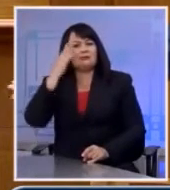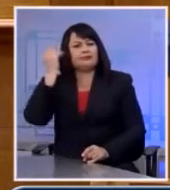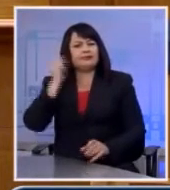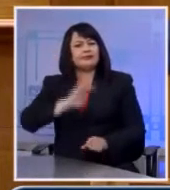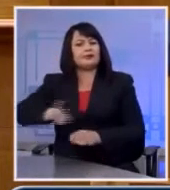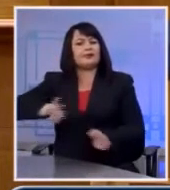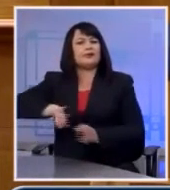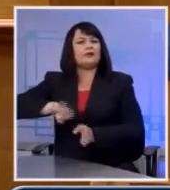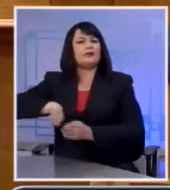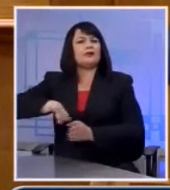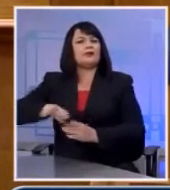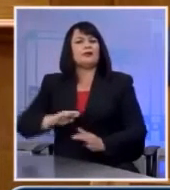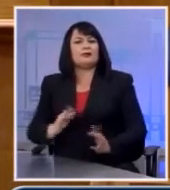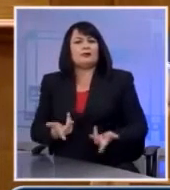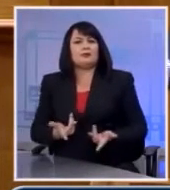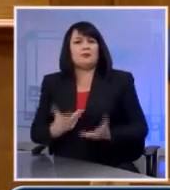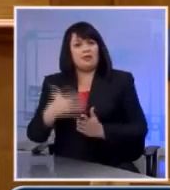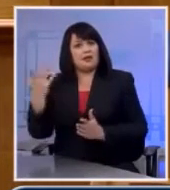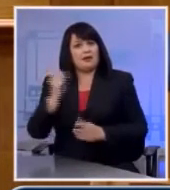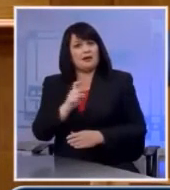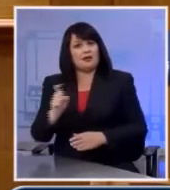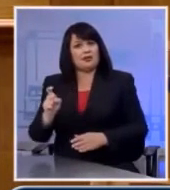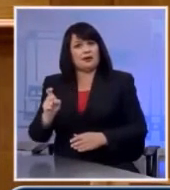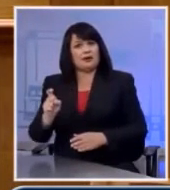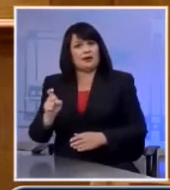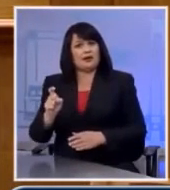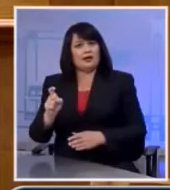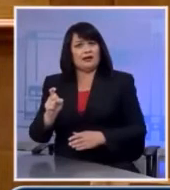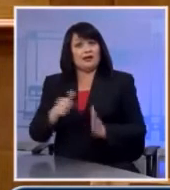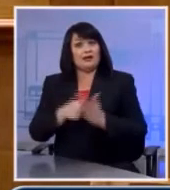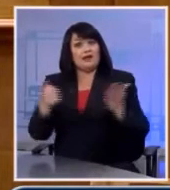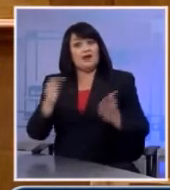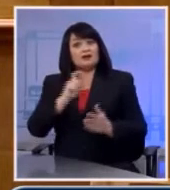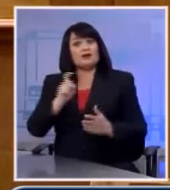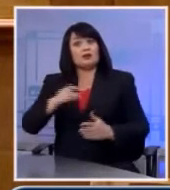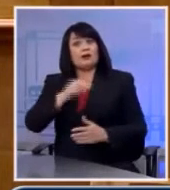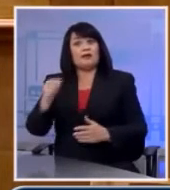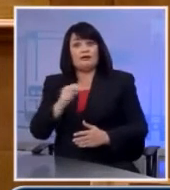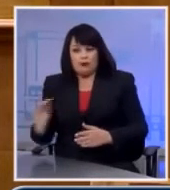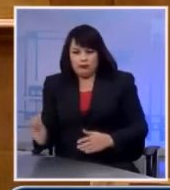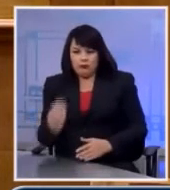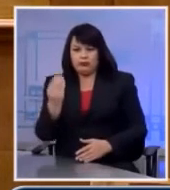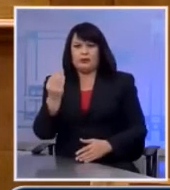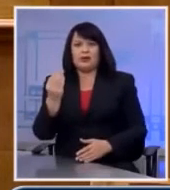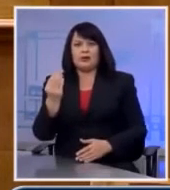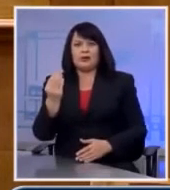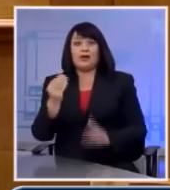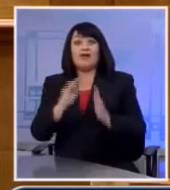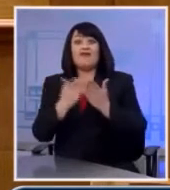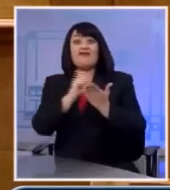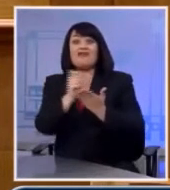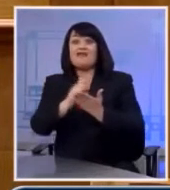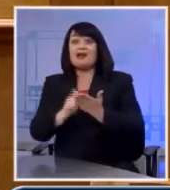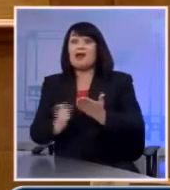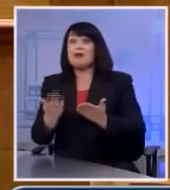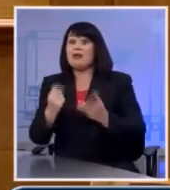κάπου, να τα παραβλέψετε κάπου, 16 εκατομμύρια ευρώ. Δεν τα είχατε στα βιβλία σας. Ξέρετε, εγώ